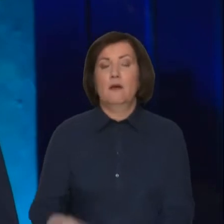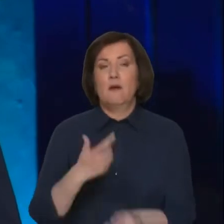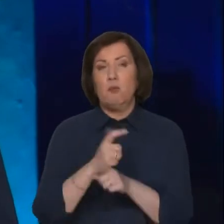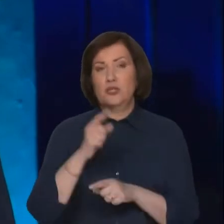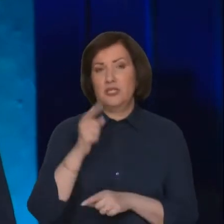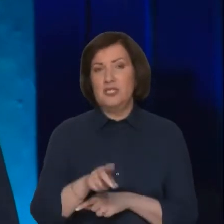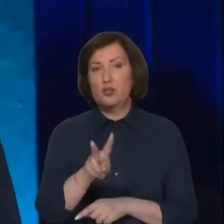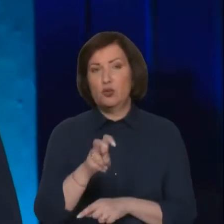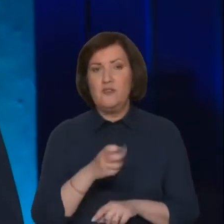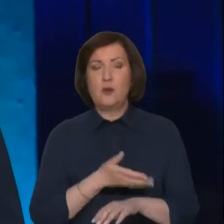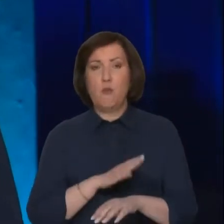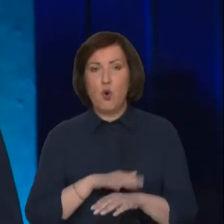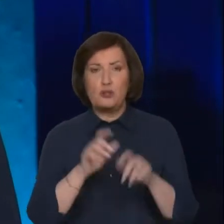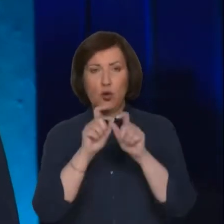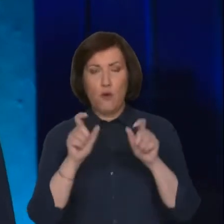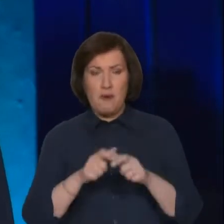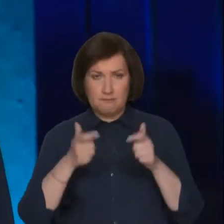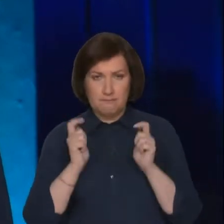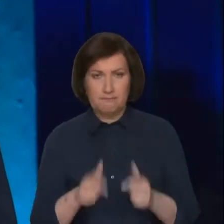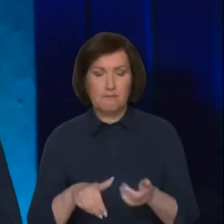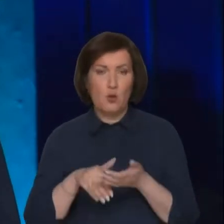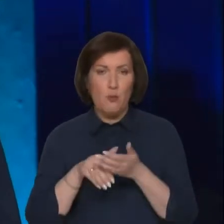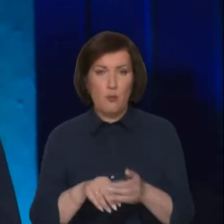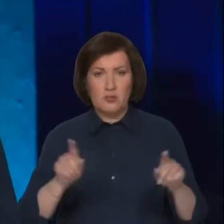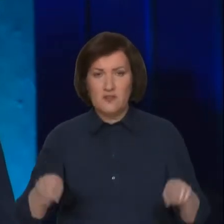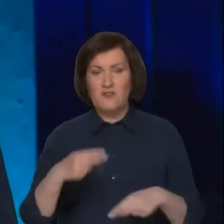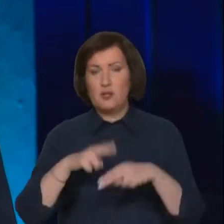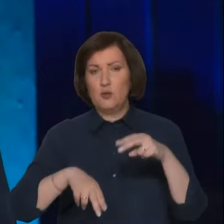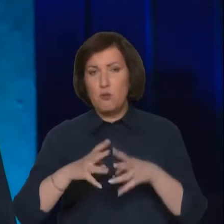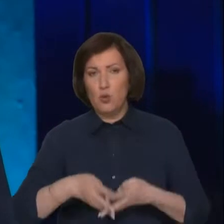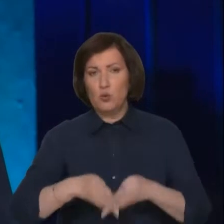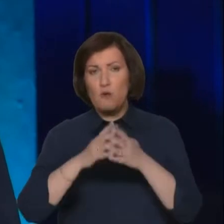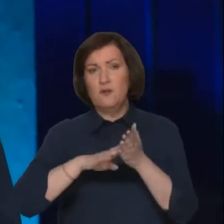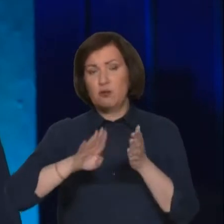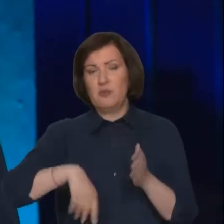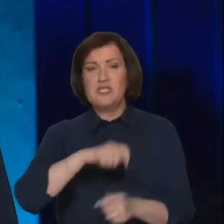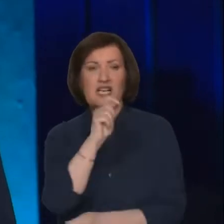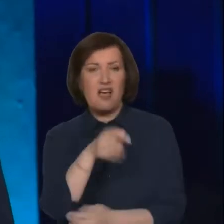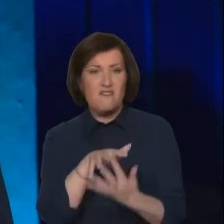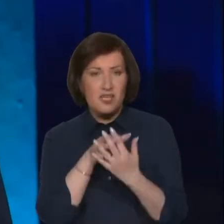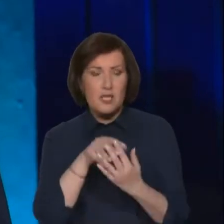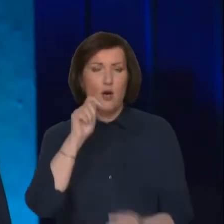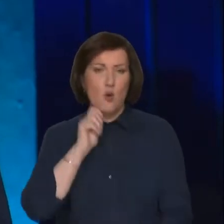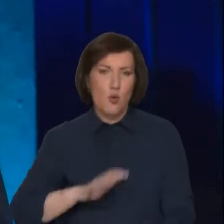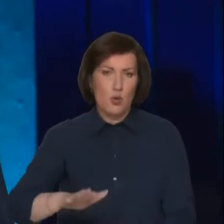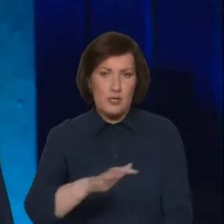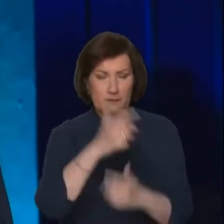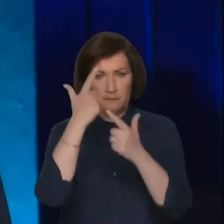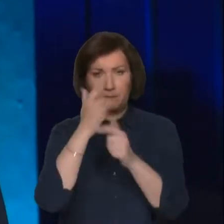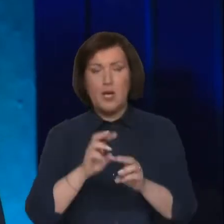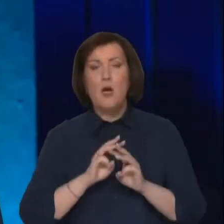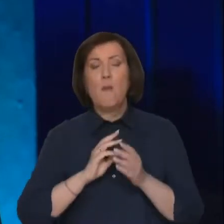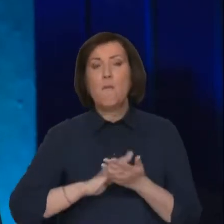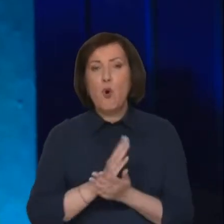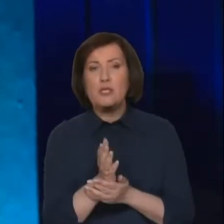Понад 1200 польських компаній зголосилися допомогти відбудовувати після війни Україну. Про це повідомляє польське міністерство